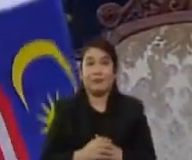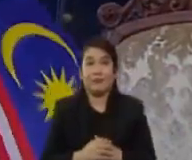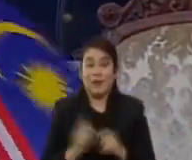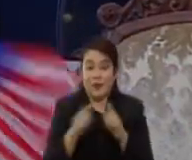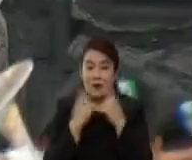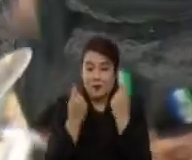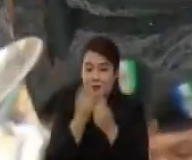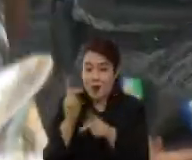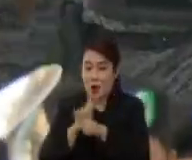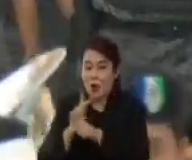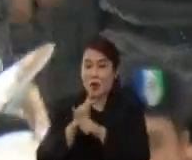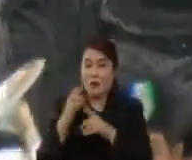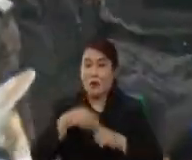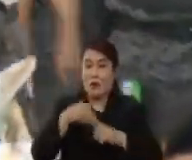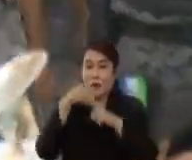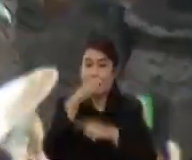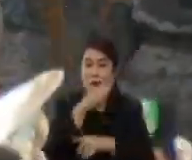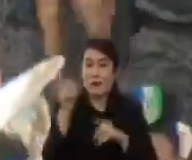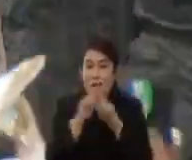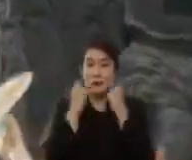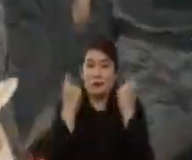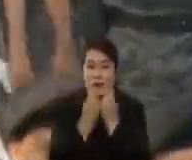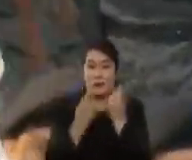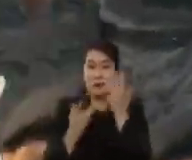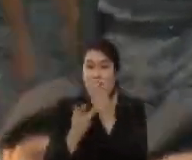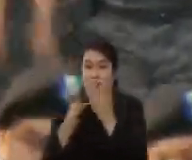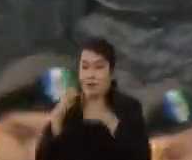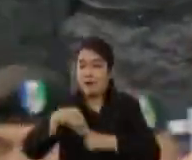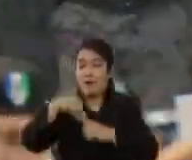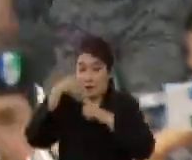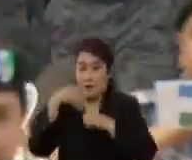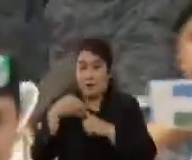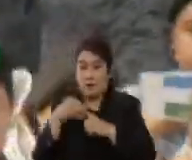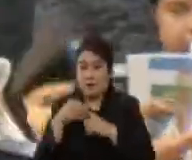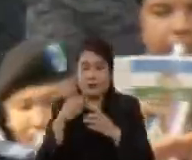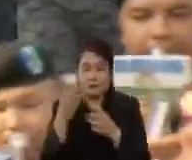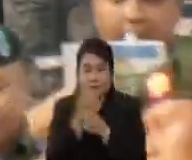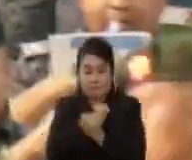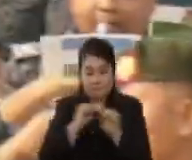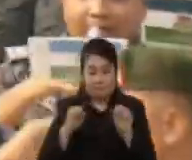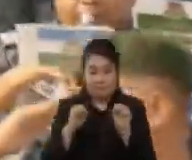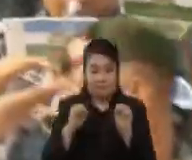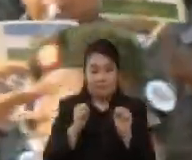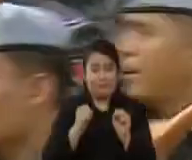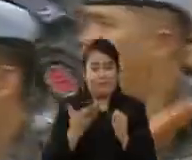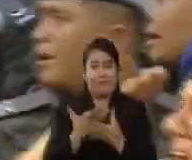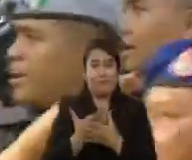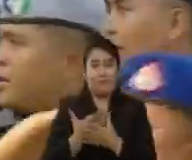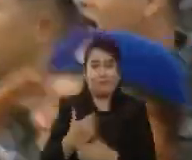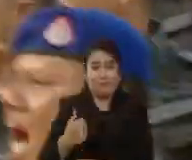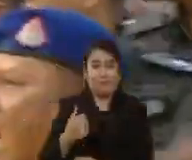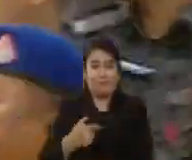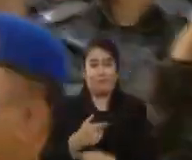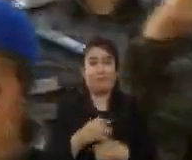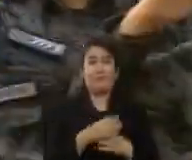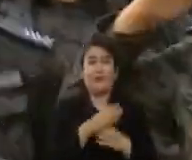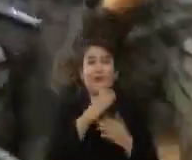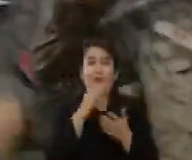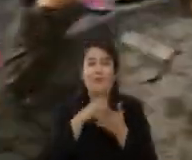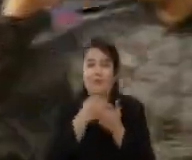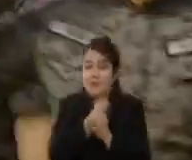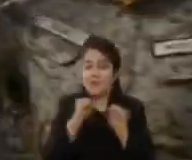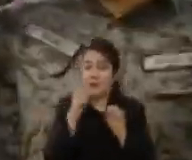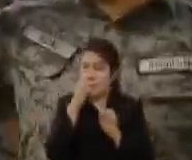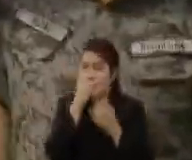pasukan kawalan khas dan pasukan taktikal khas lengkap bersenjata dan siap siaga dalam apa jua